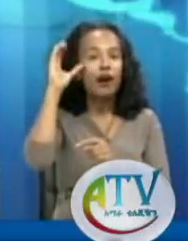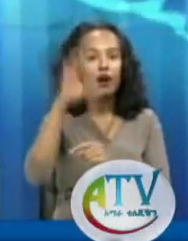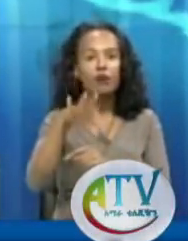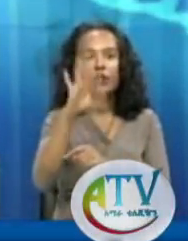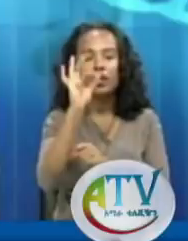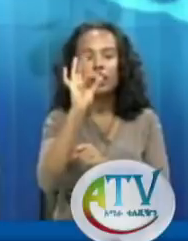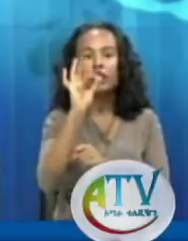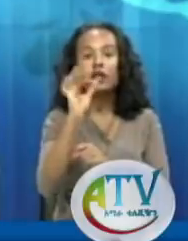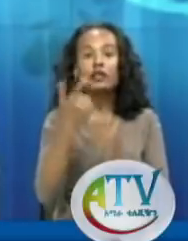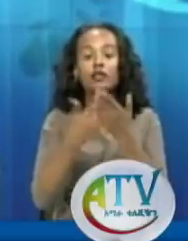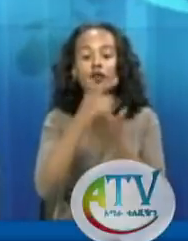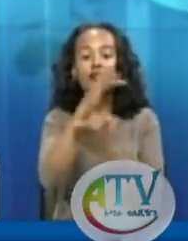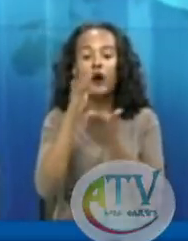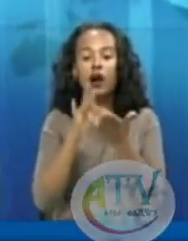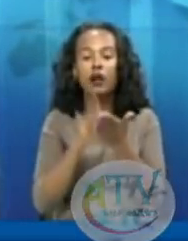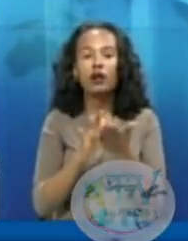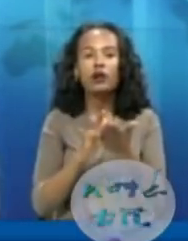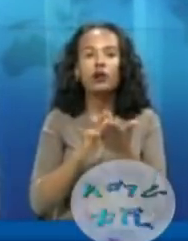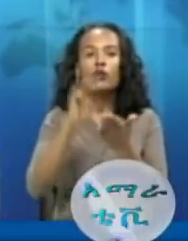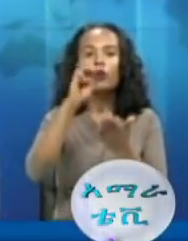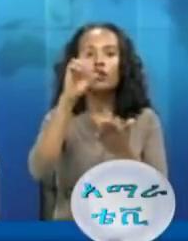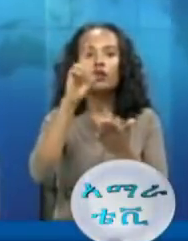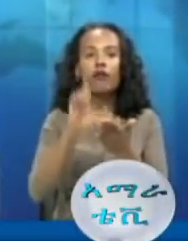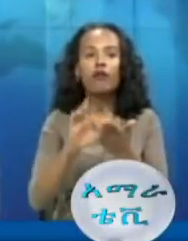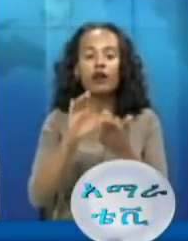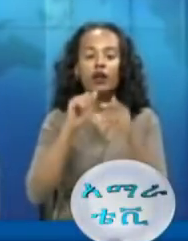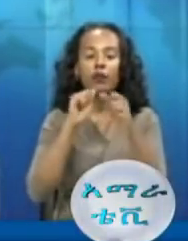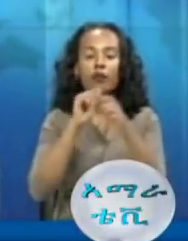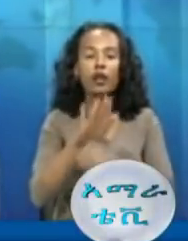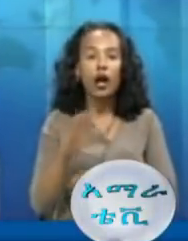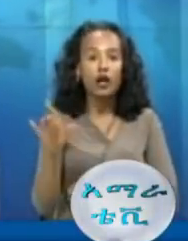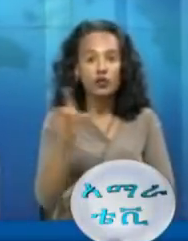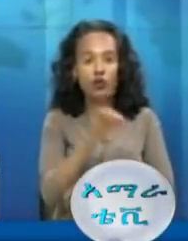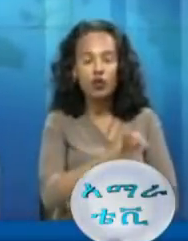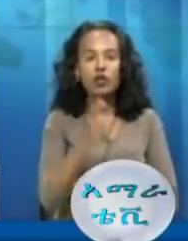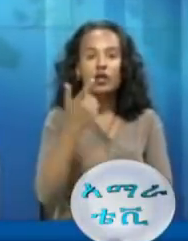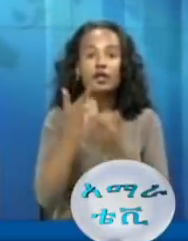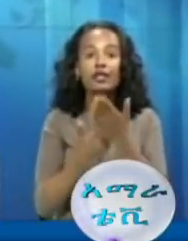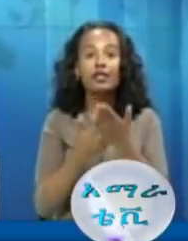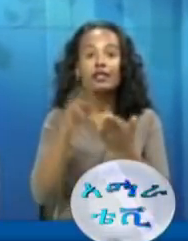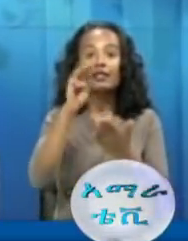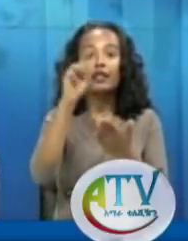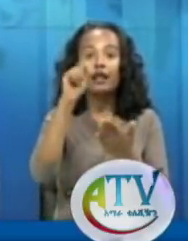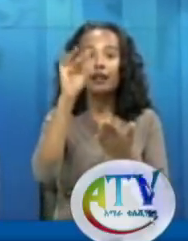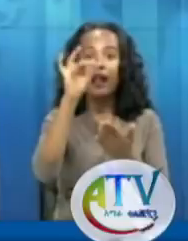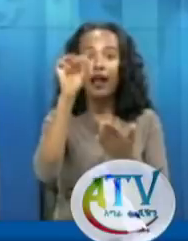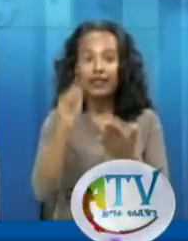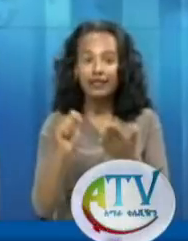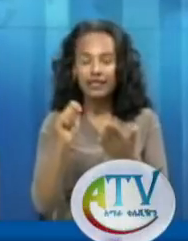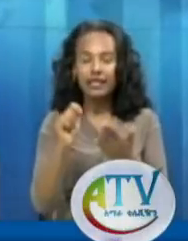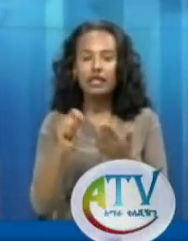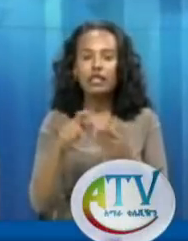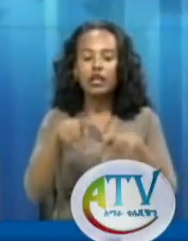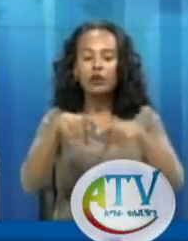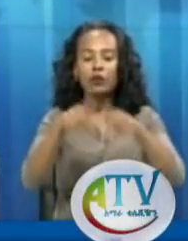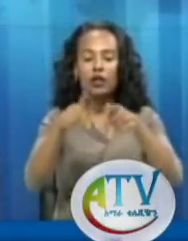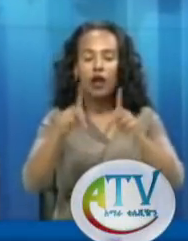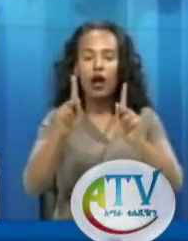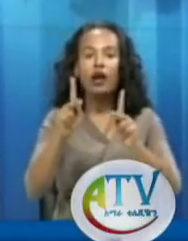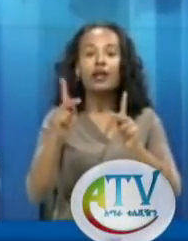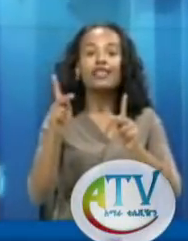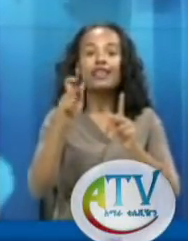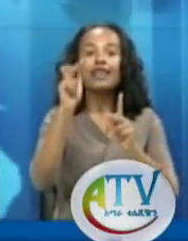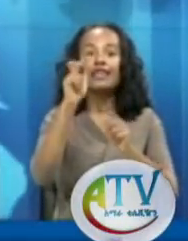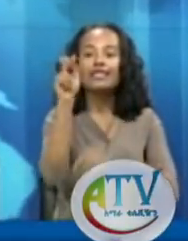የማምጠቂያ ማዕከል ወደ ጠፈር የሚላክ ሲሆን ይህ ሳተላይት ለግብርና፣ ለደን